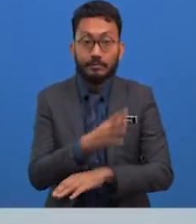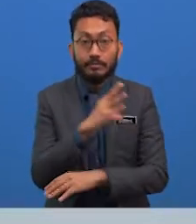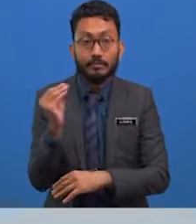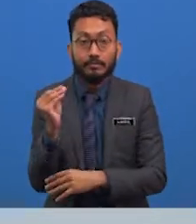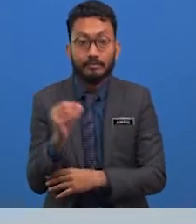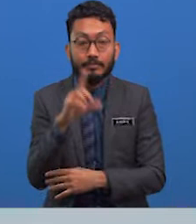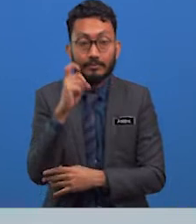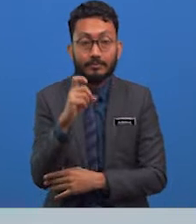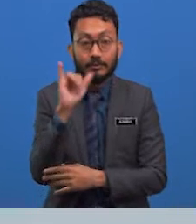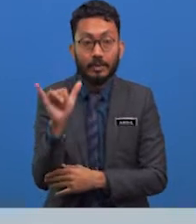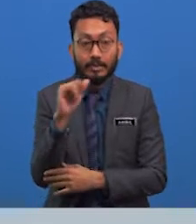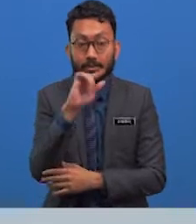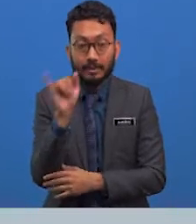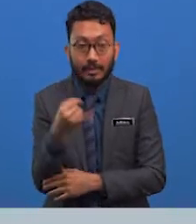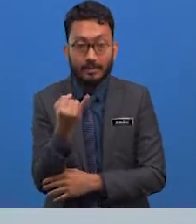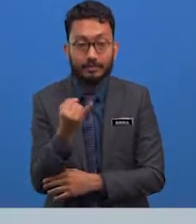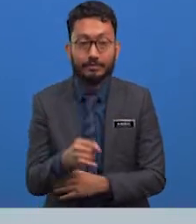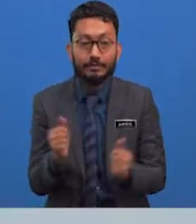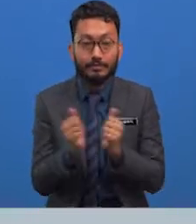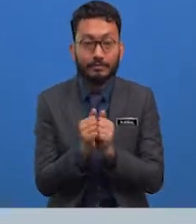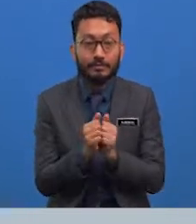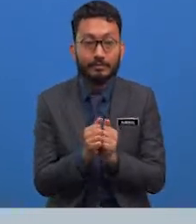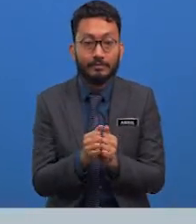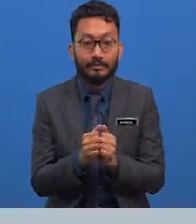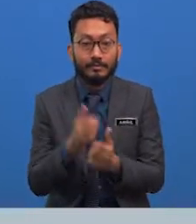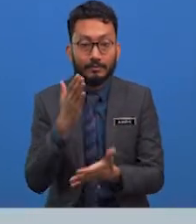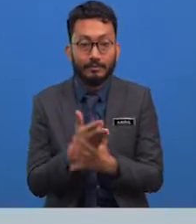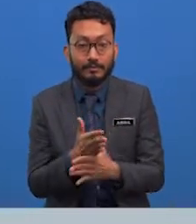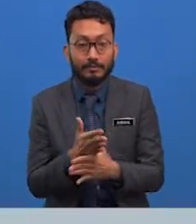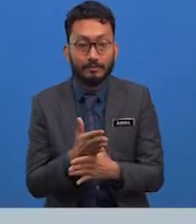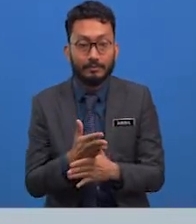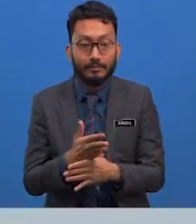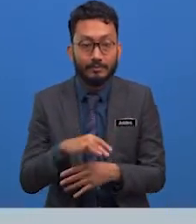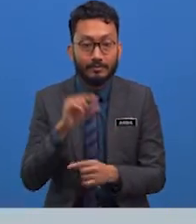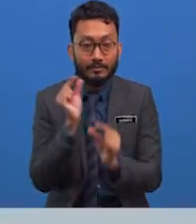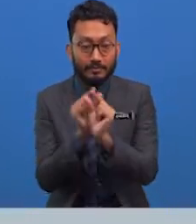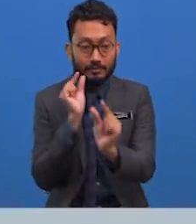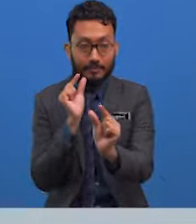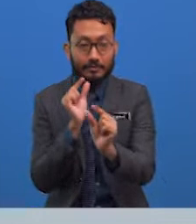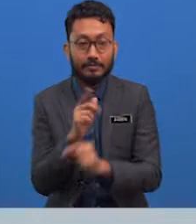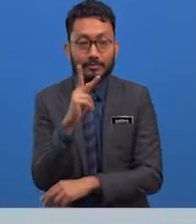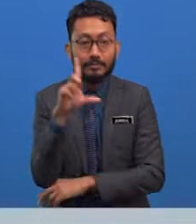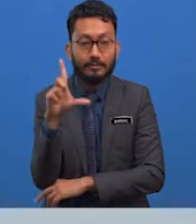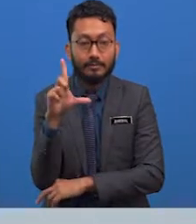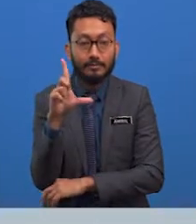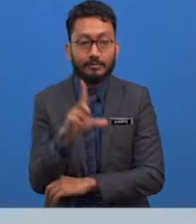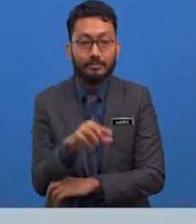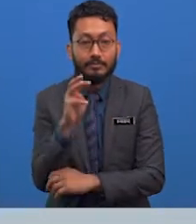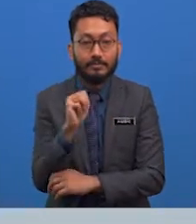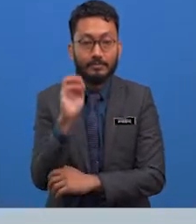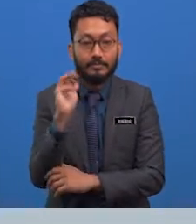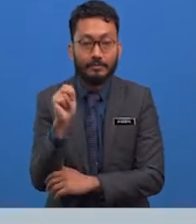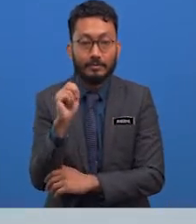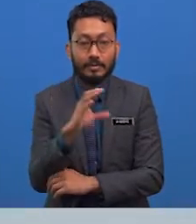dan XY telah bersilang dengan tiga garis selari iaitu garis KL, MN dan